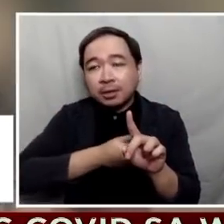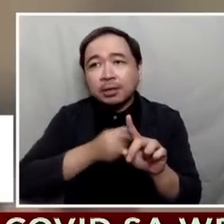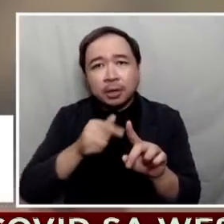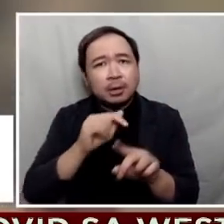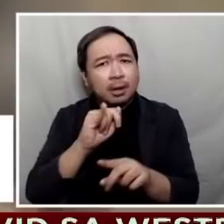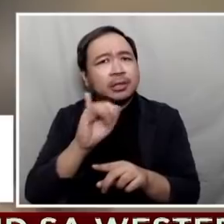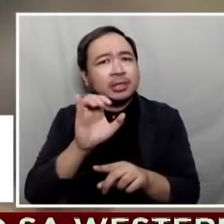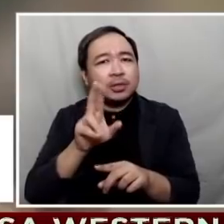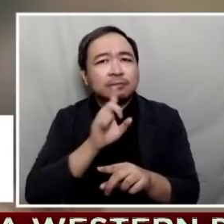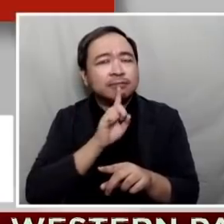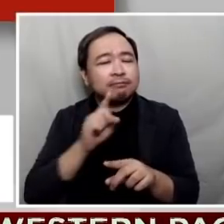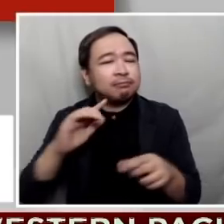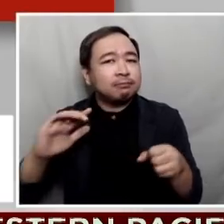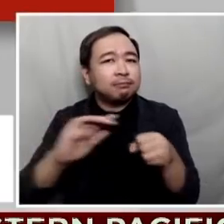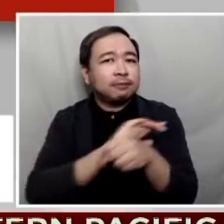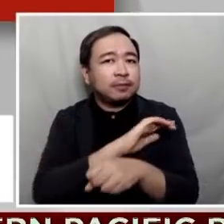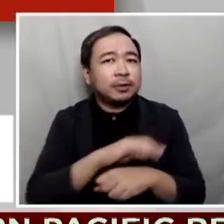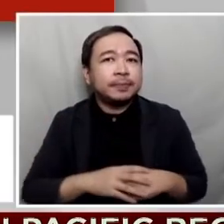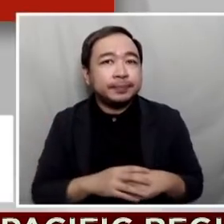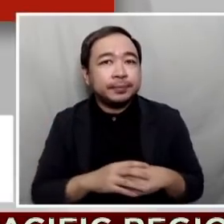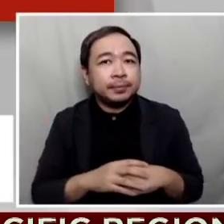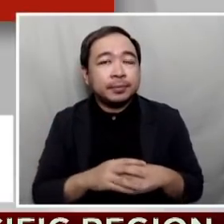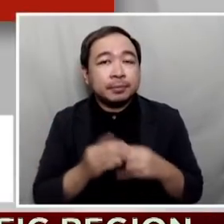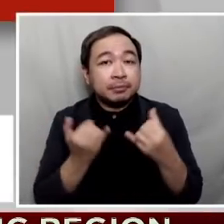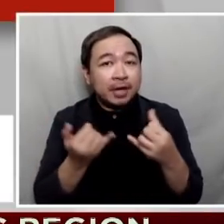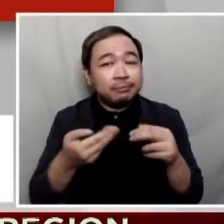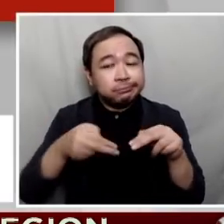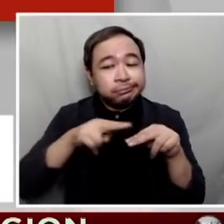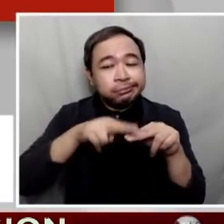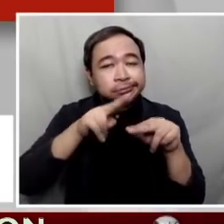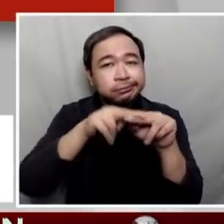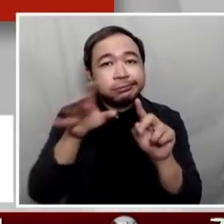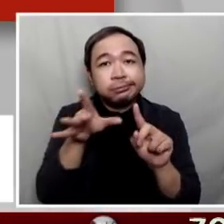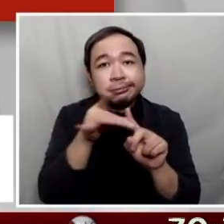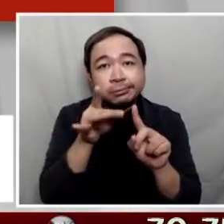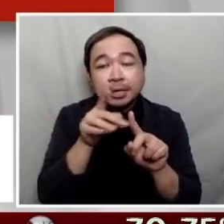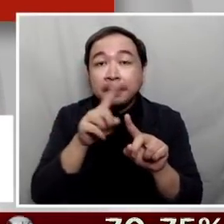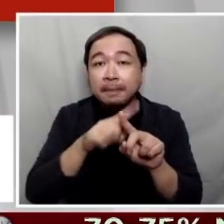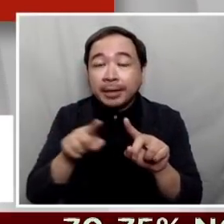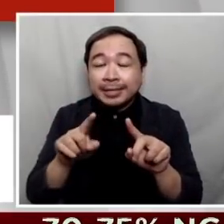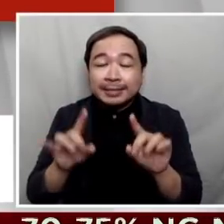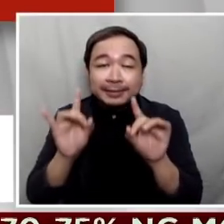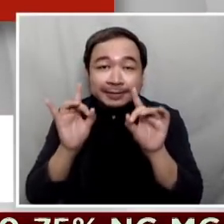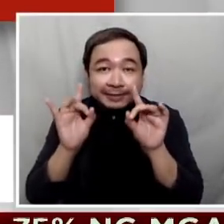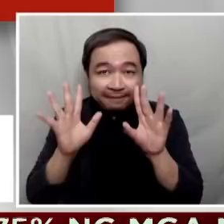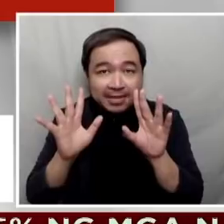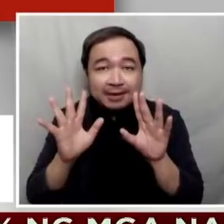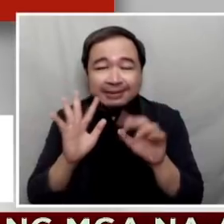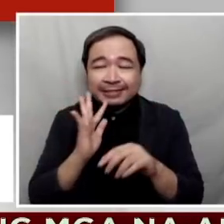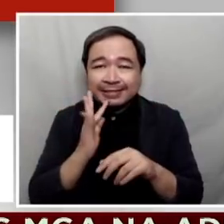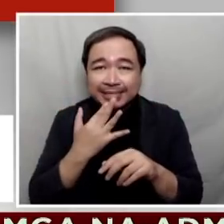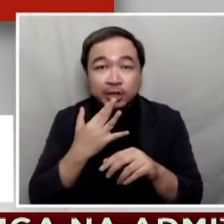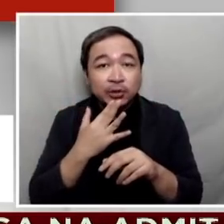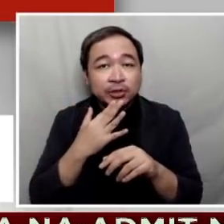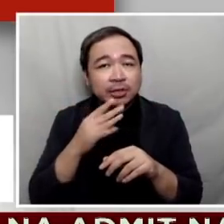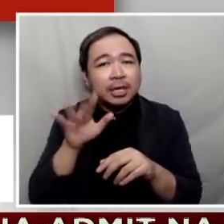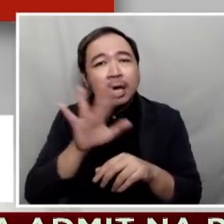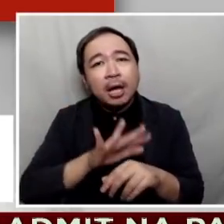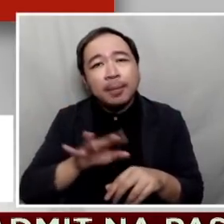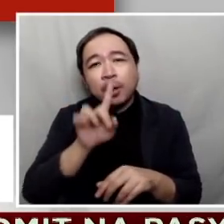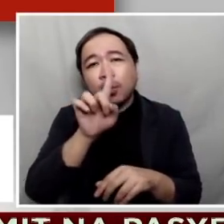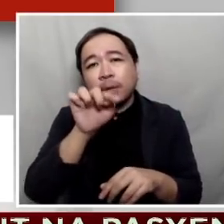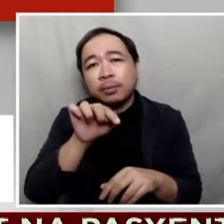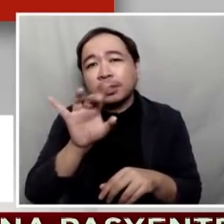ICU. Tumataas yung kaso, pero yung severe critical cases po nasa mga